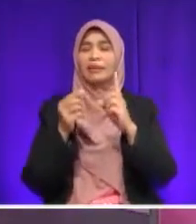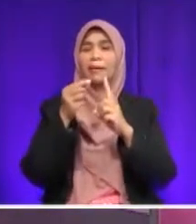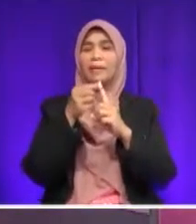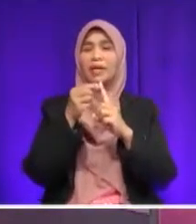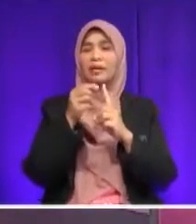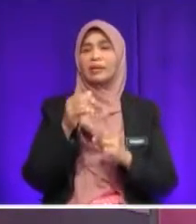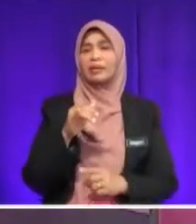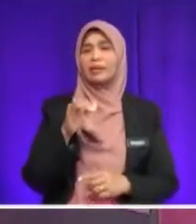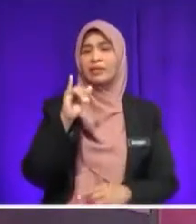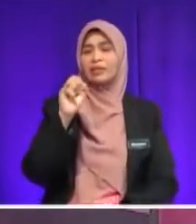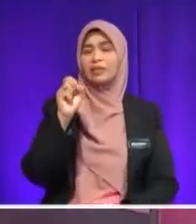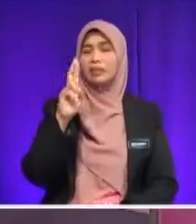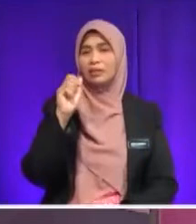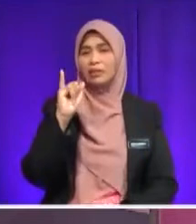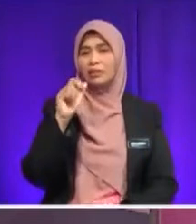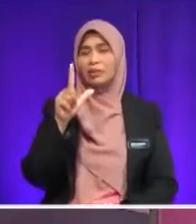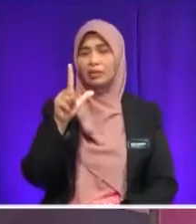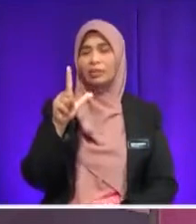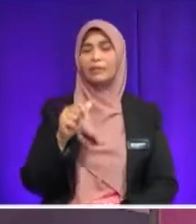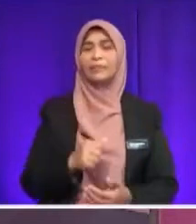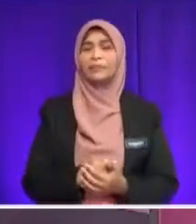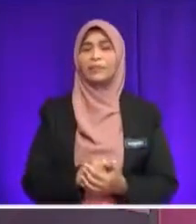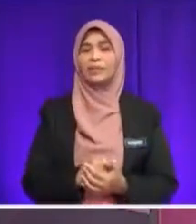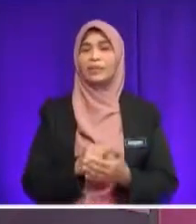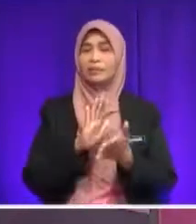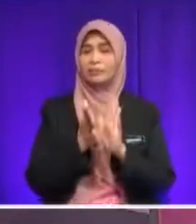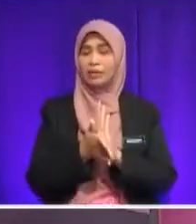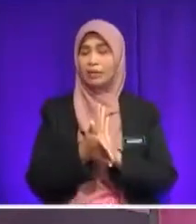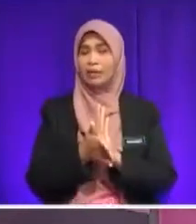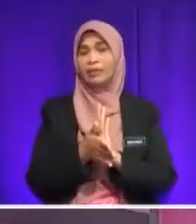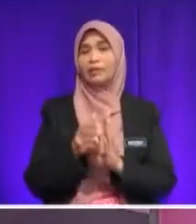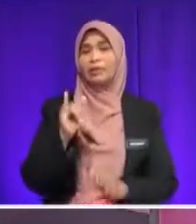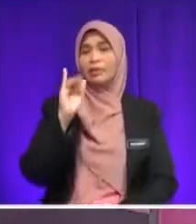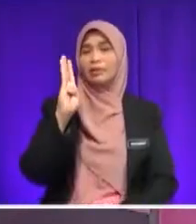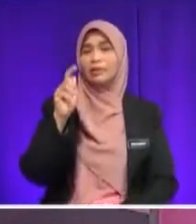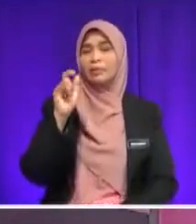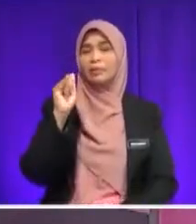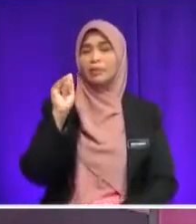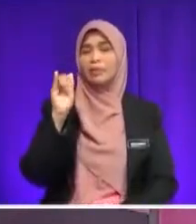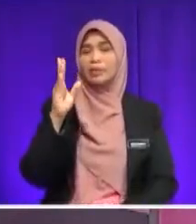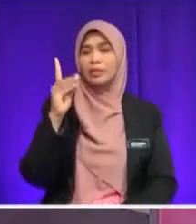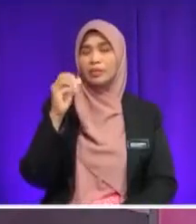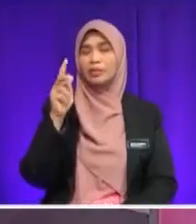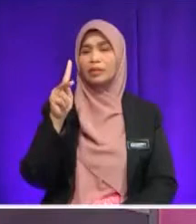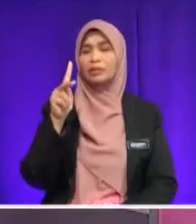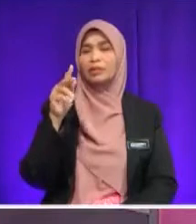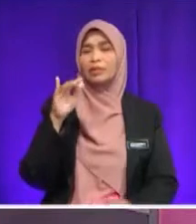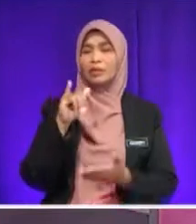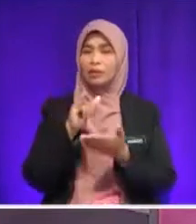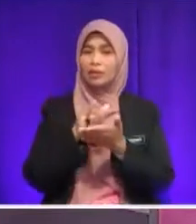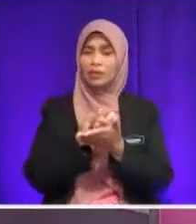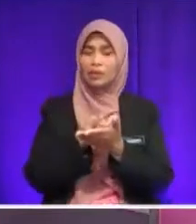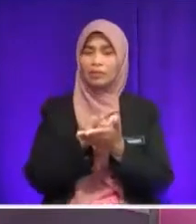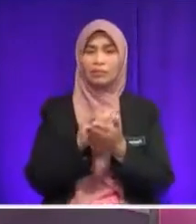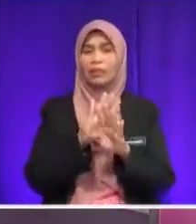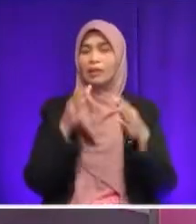Oke cat tetapi tidak copy itu isroil mijit ada tanda waqaf es ada tanda waqaf ini Nampak tak